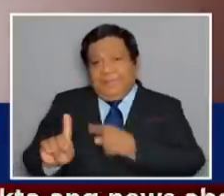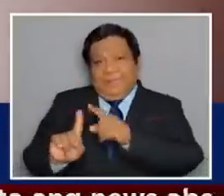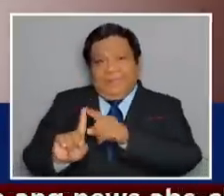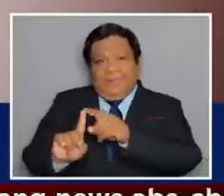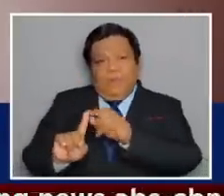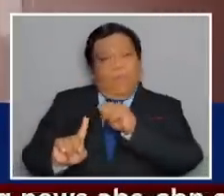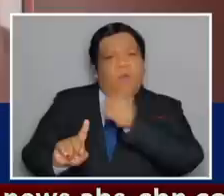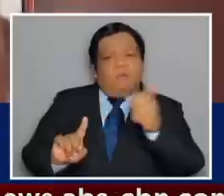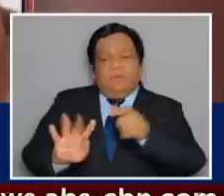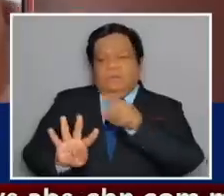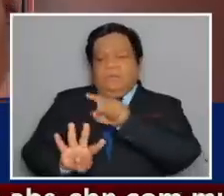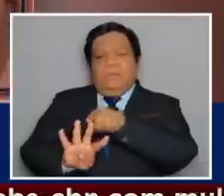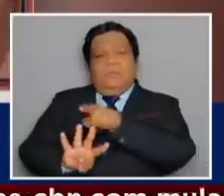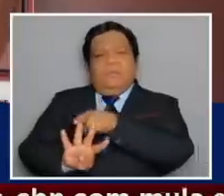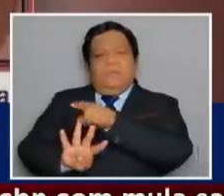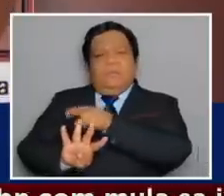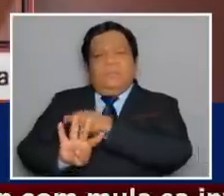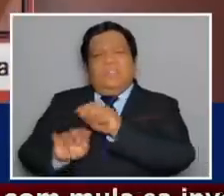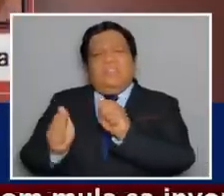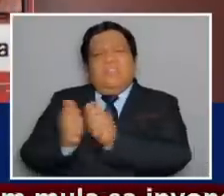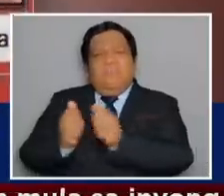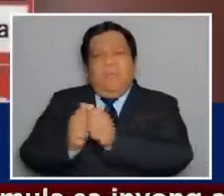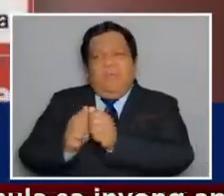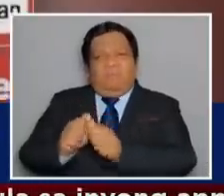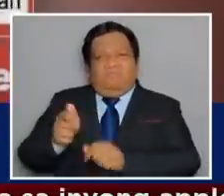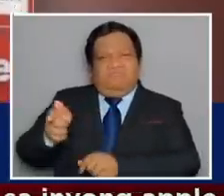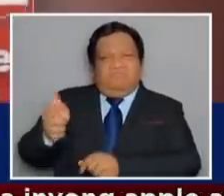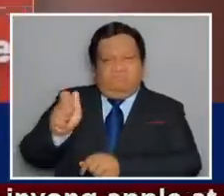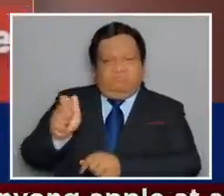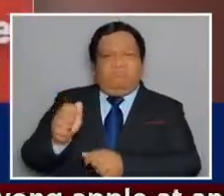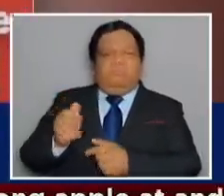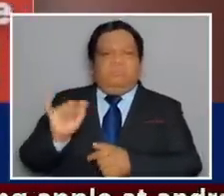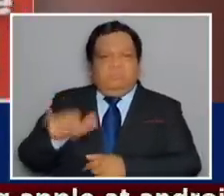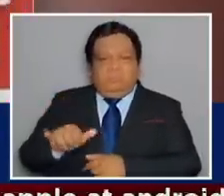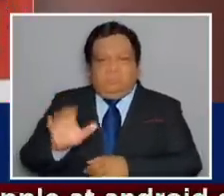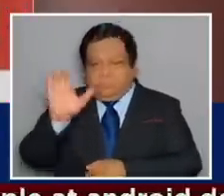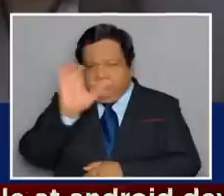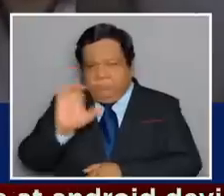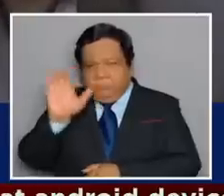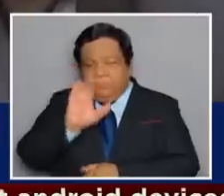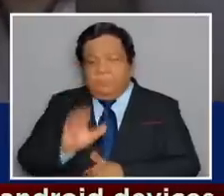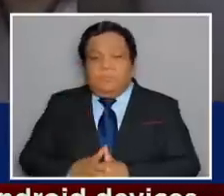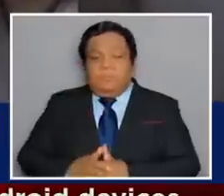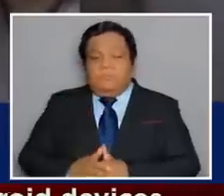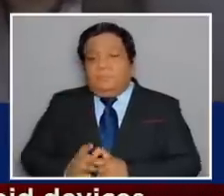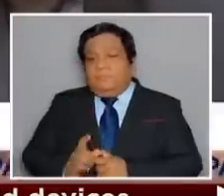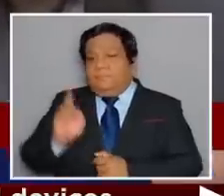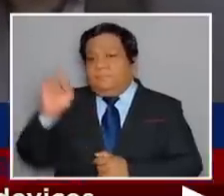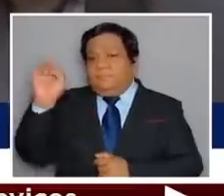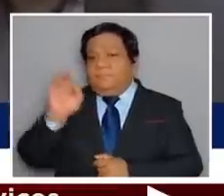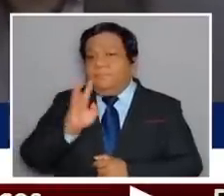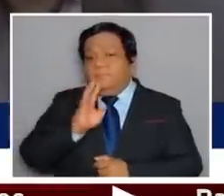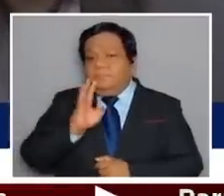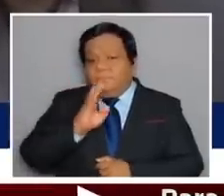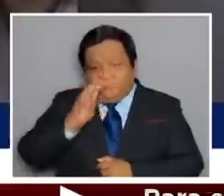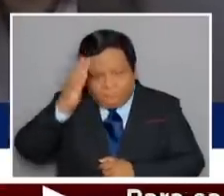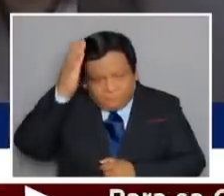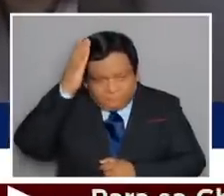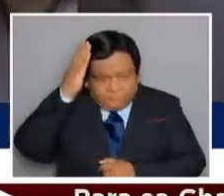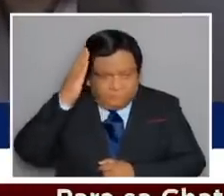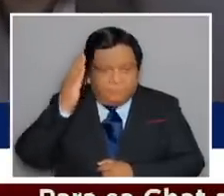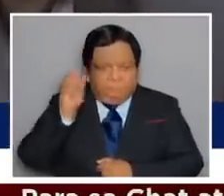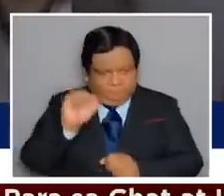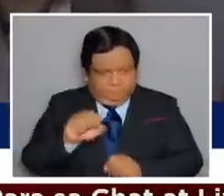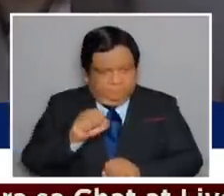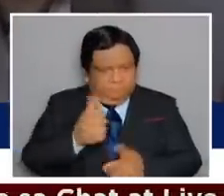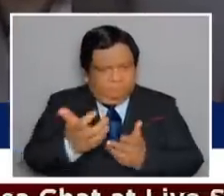Edmond de Maculangan at isang nagngangalang Orly. Umaapila kami sa tatlong ito na magkipagtulungan na sila. Ang assurance